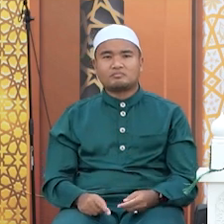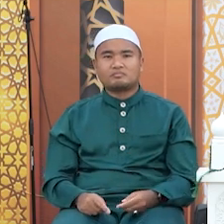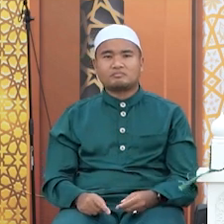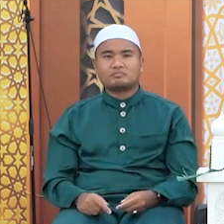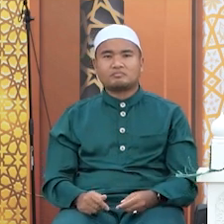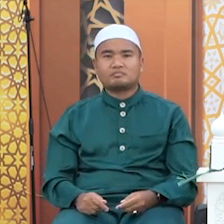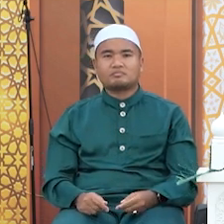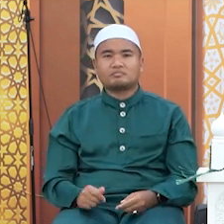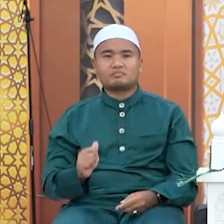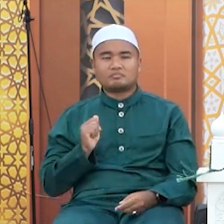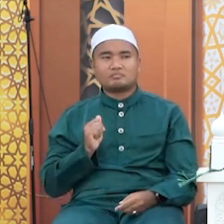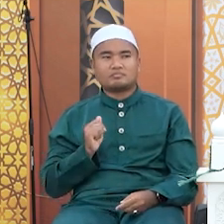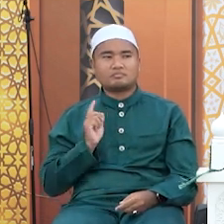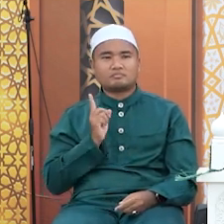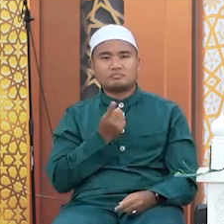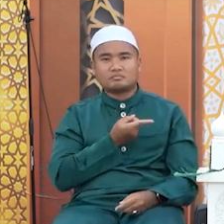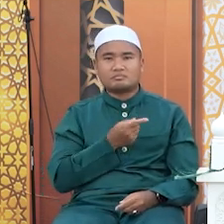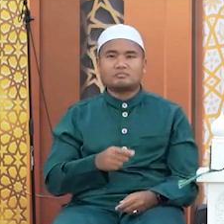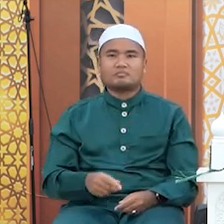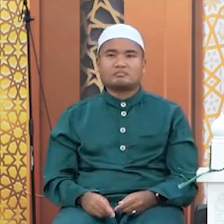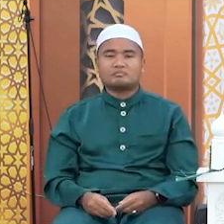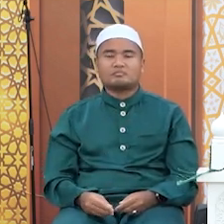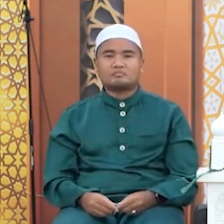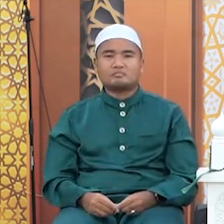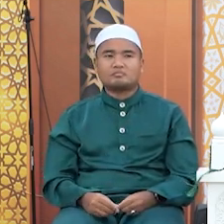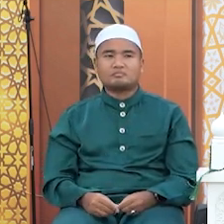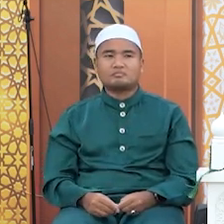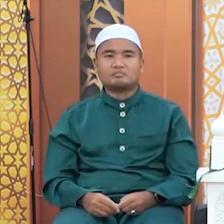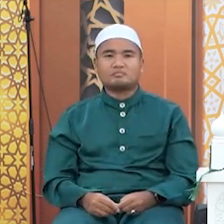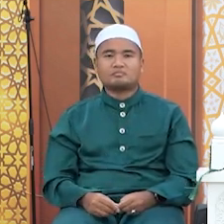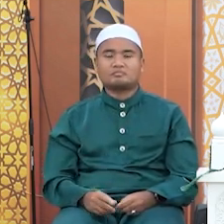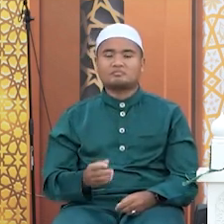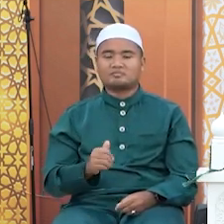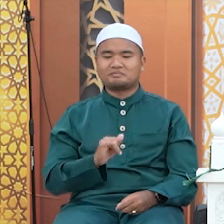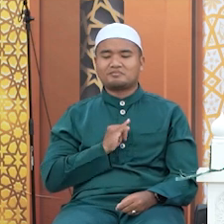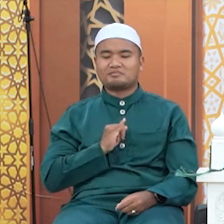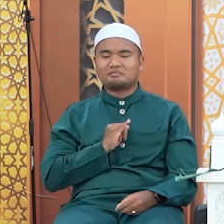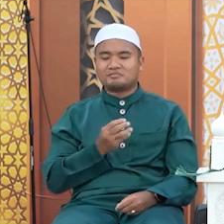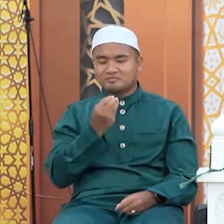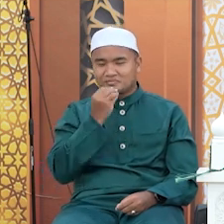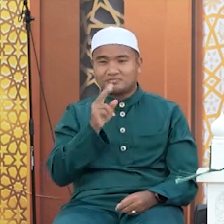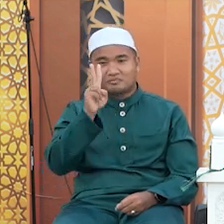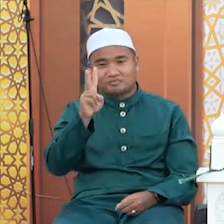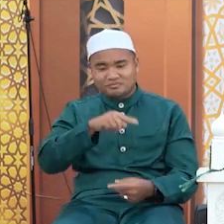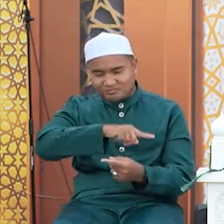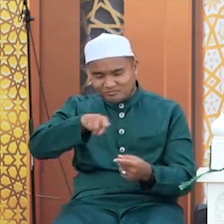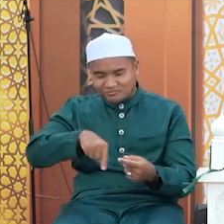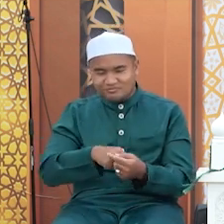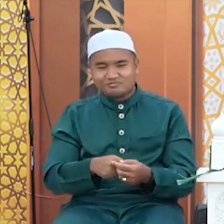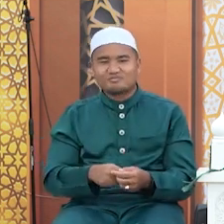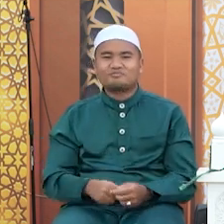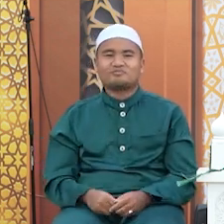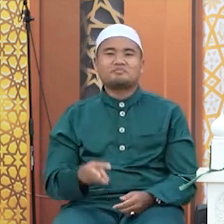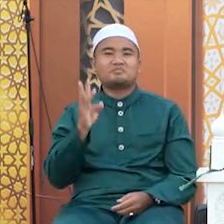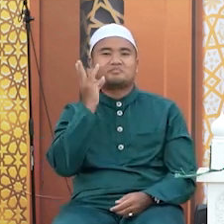nak buka tu, dekat nak habis waktu, saya makan 2 pinggang nasi arak. Oi, buah hati. Kita